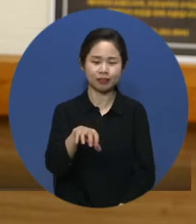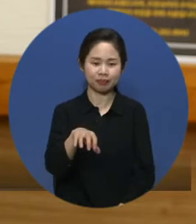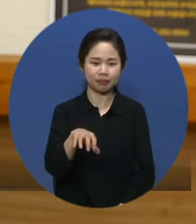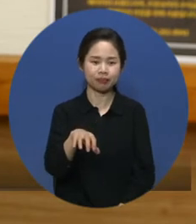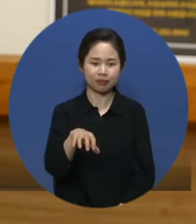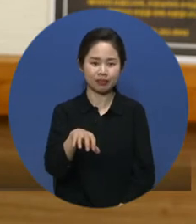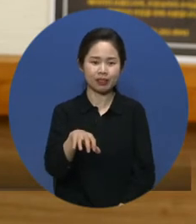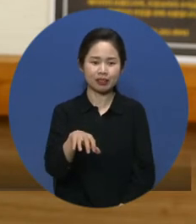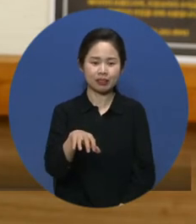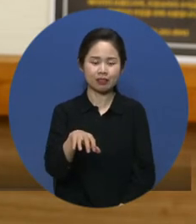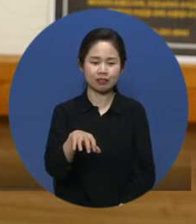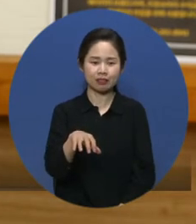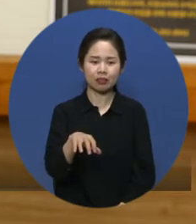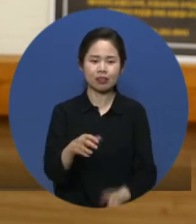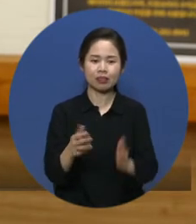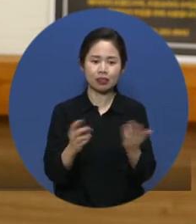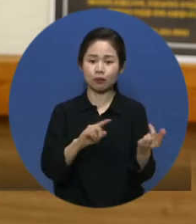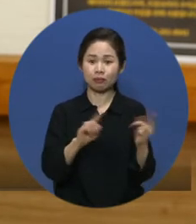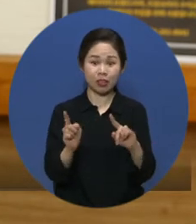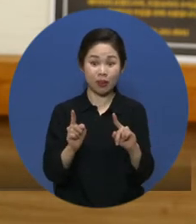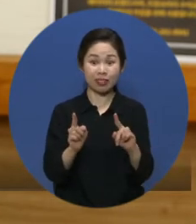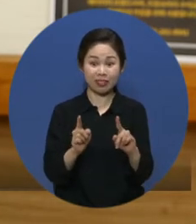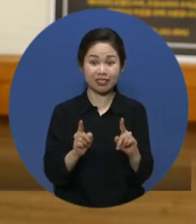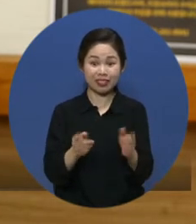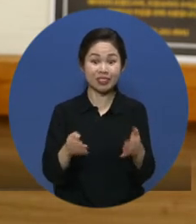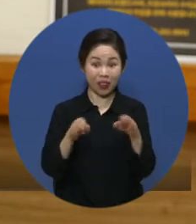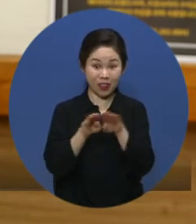보호작업장이고 직업재활 시설인데요.